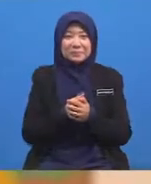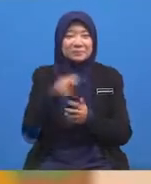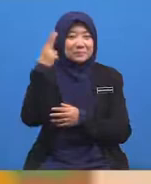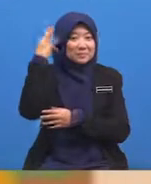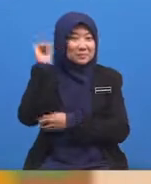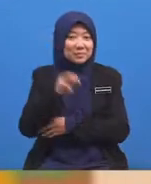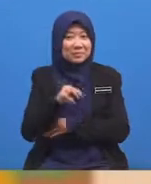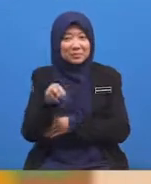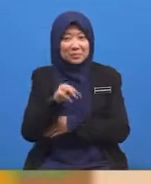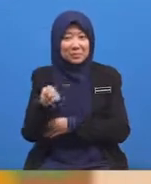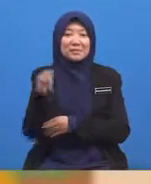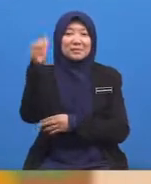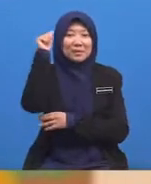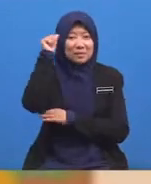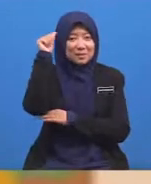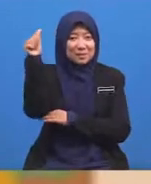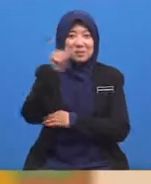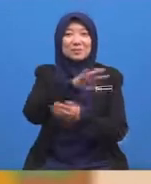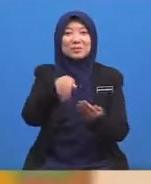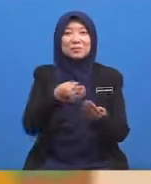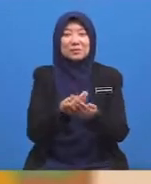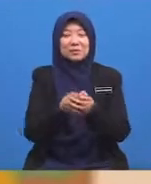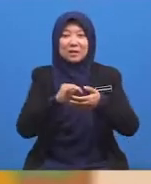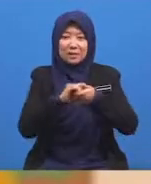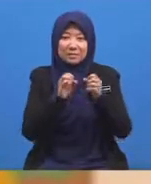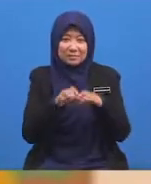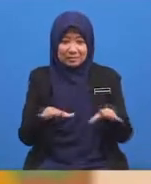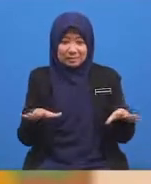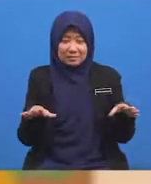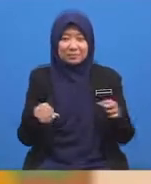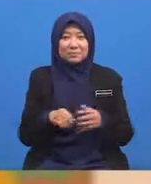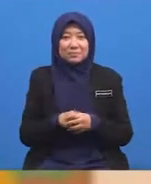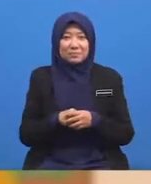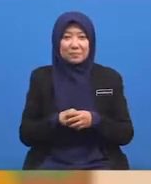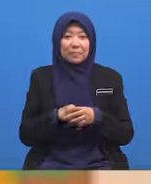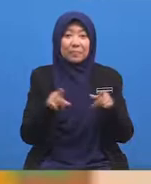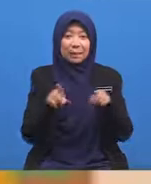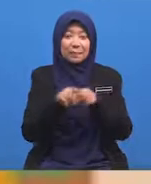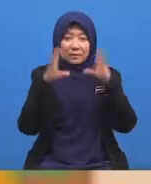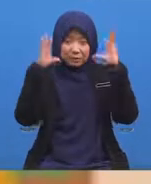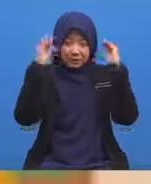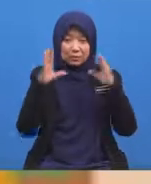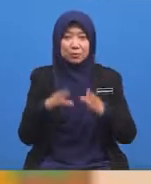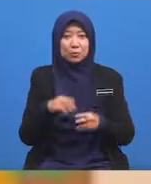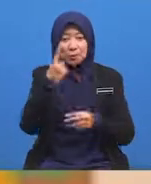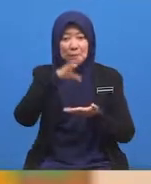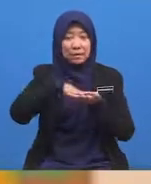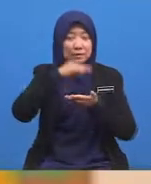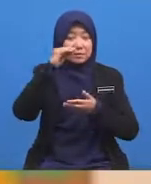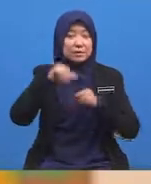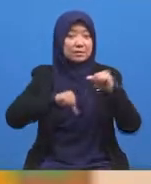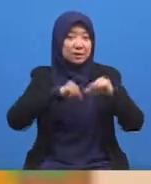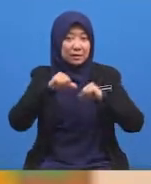Hai murid-murid. Assalamualaikum semua dan salam sejahtera. Bersama cikgu hari ini untuk belajar